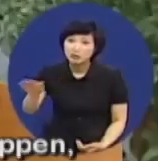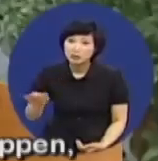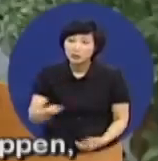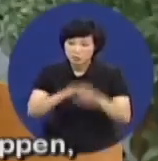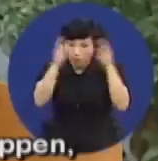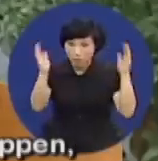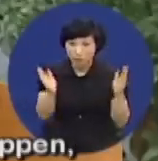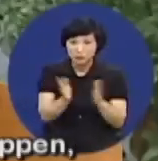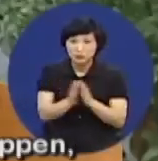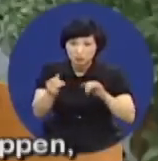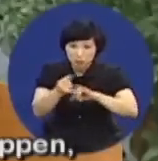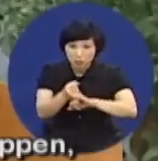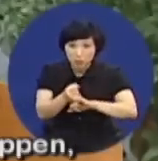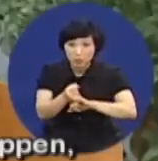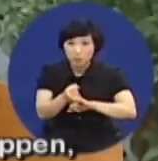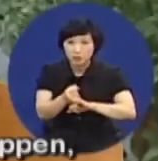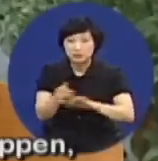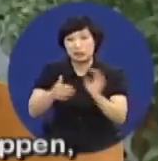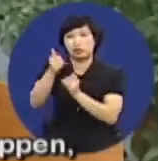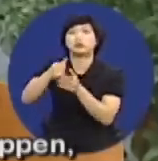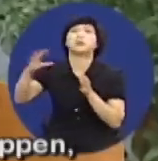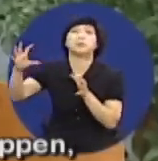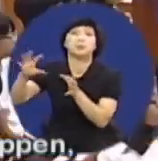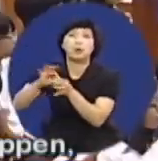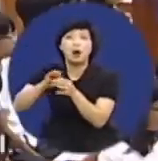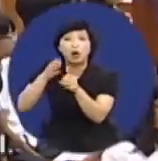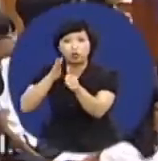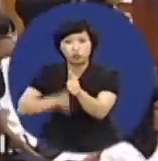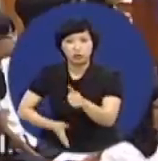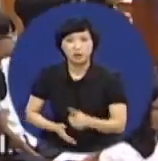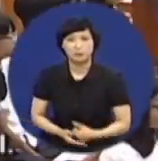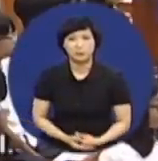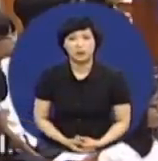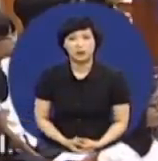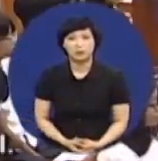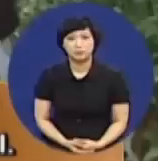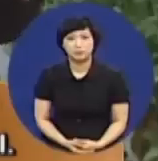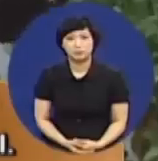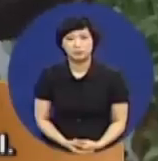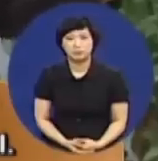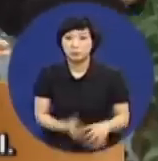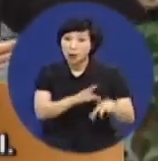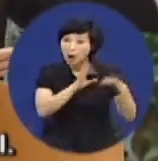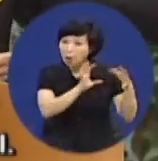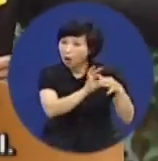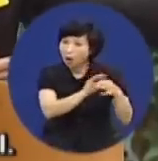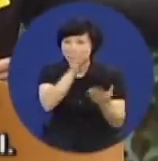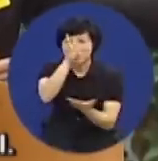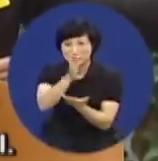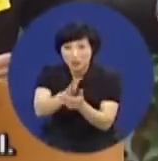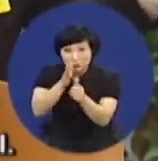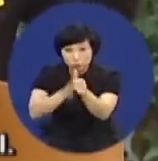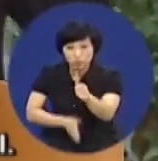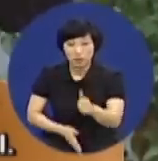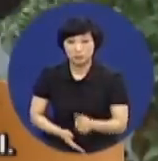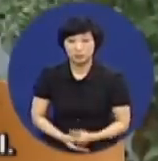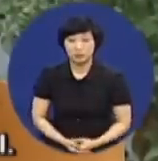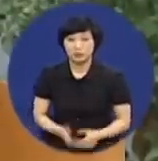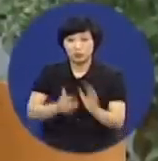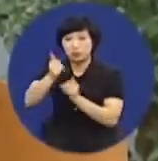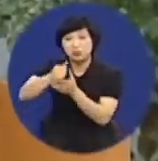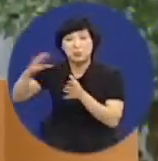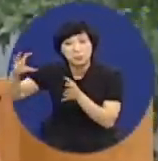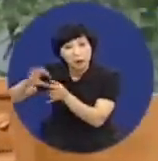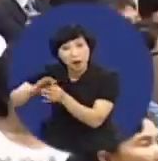私たちはどんなことがあってもイエス側に立たなければなりません。悪魔の側はダメです